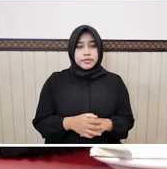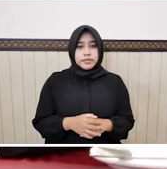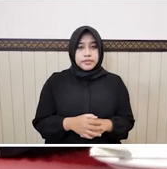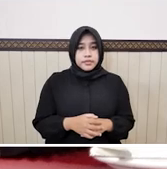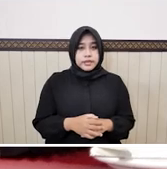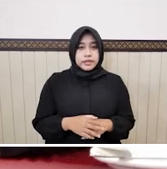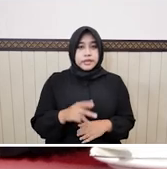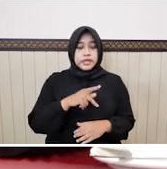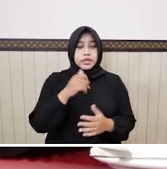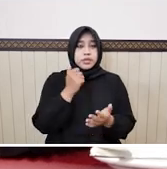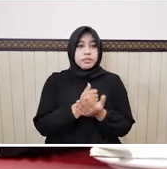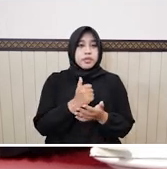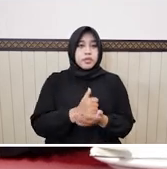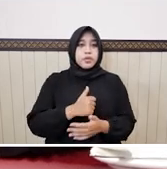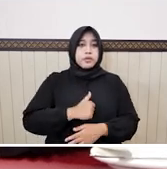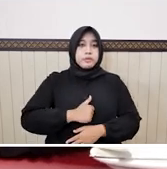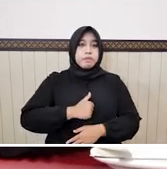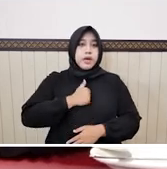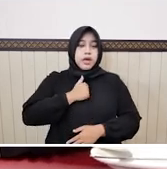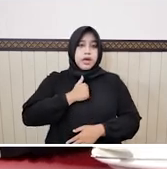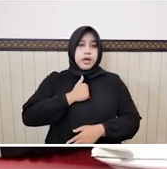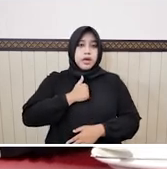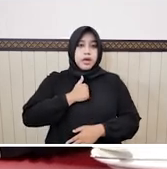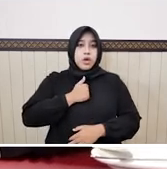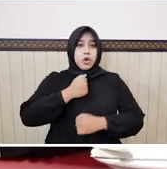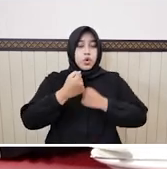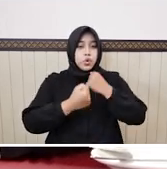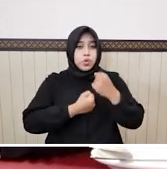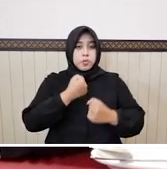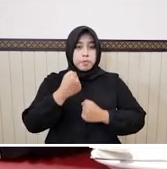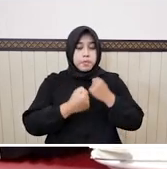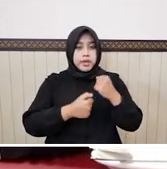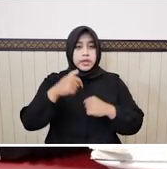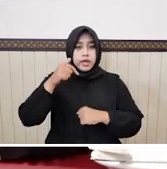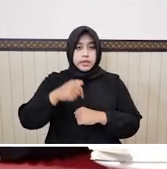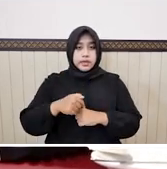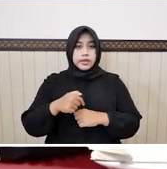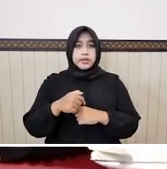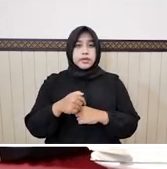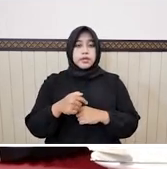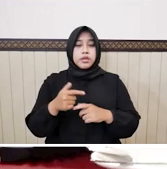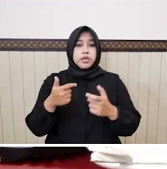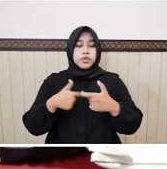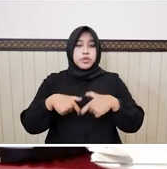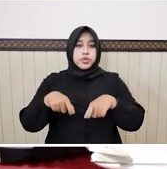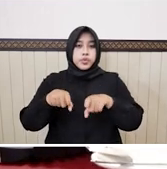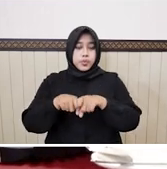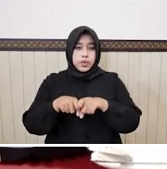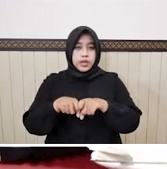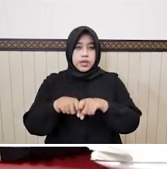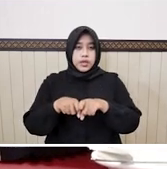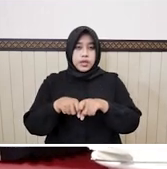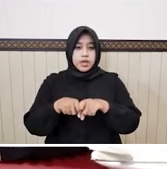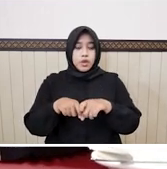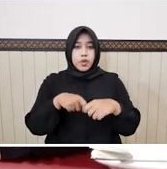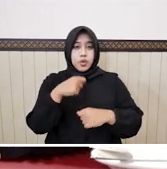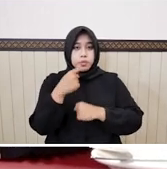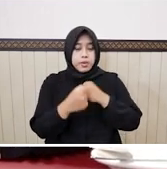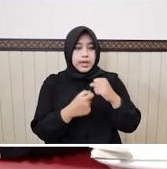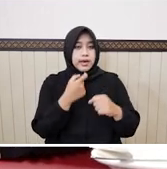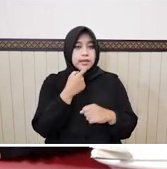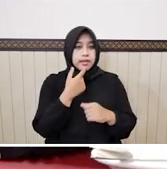sangat bangga bahwa Upaya ini berjalan beriringan disamping upaya